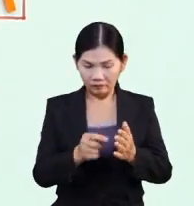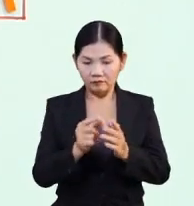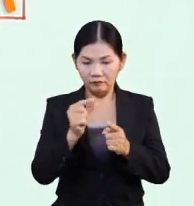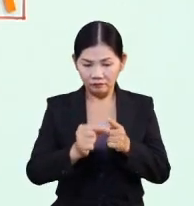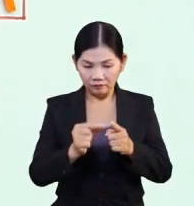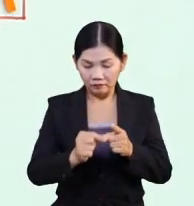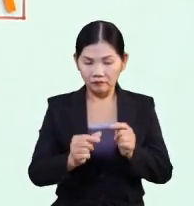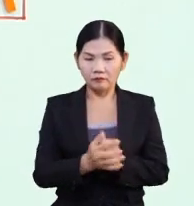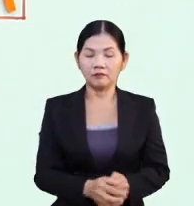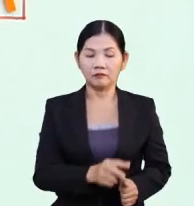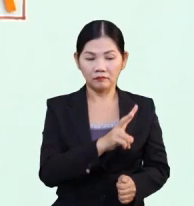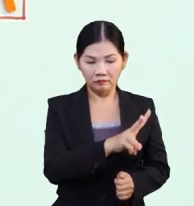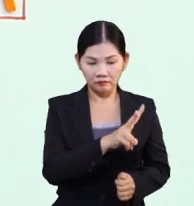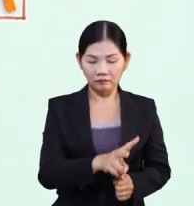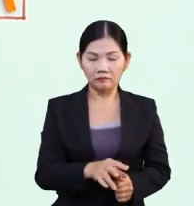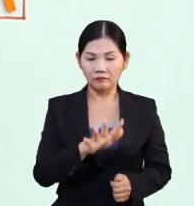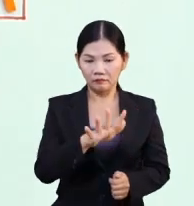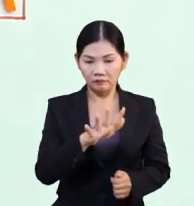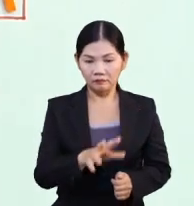ផ្ដល់ផលសណ្ដែកបានទម្ងន់